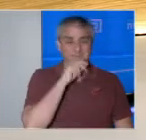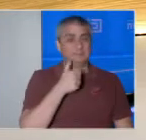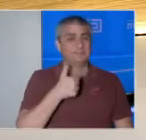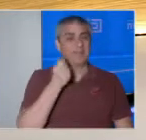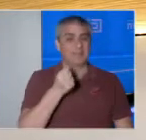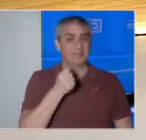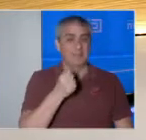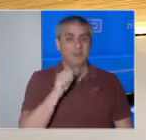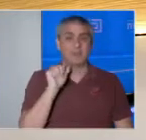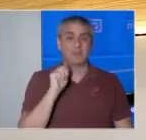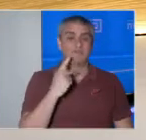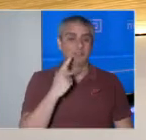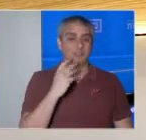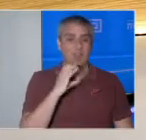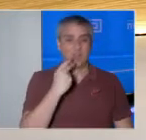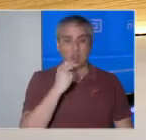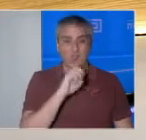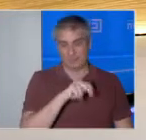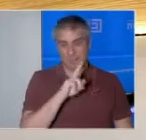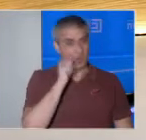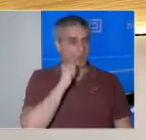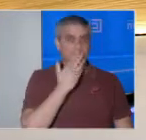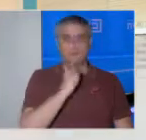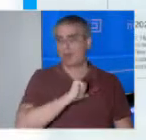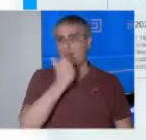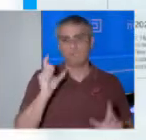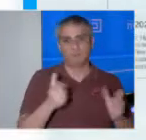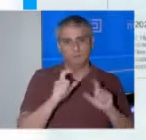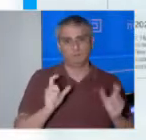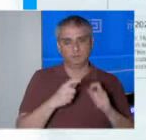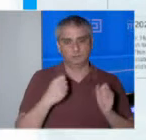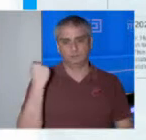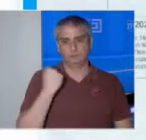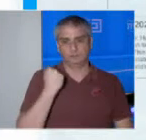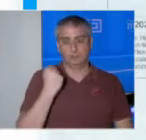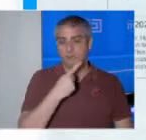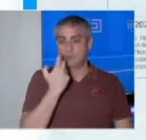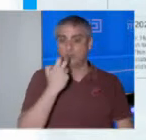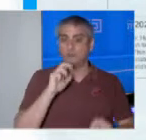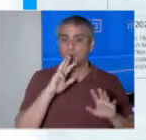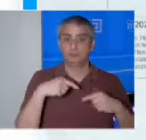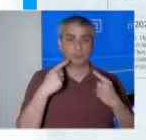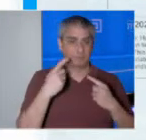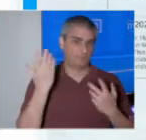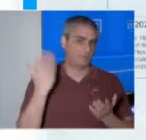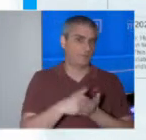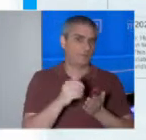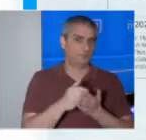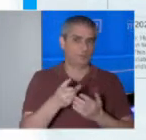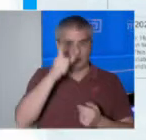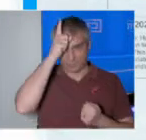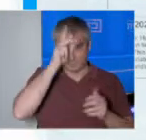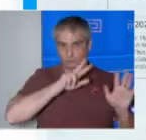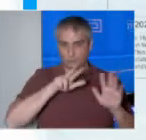התיירות, אורית פרקש הכהן מכחול לבן, ישראל אלופת הסגרים הנוקשים. 139 ימים, והיד עוד נטויה.